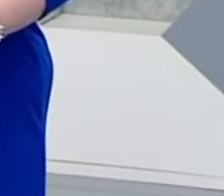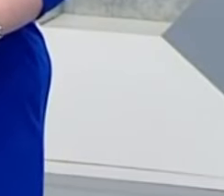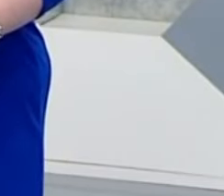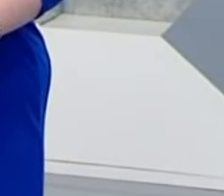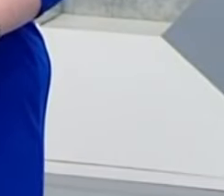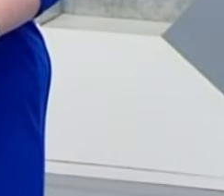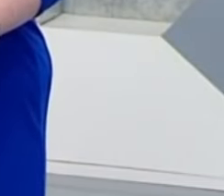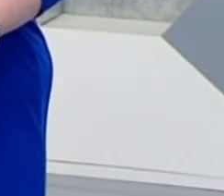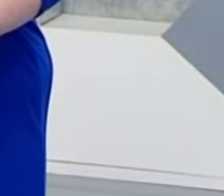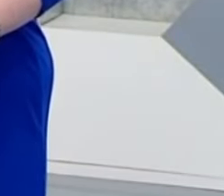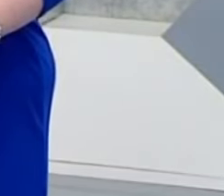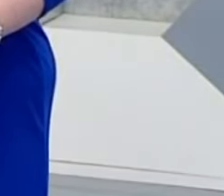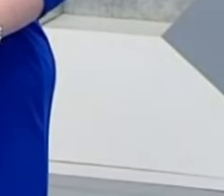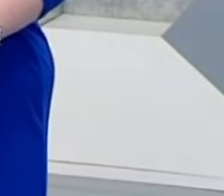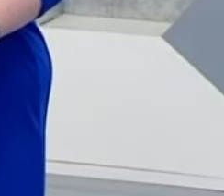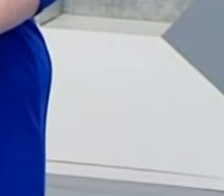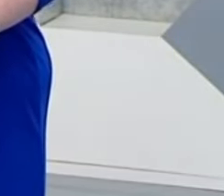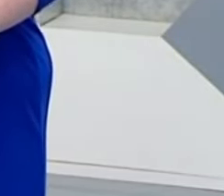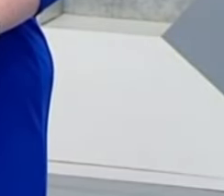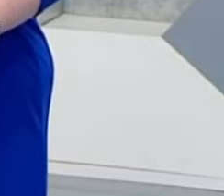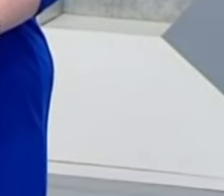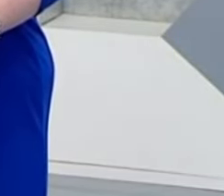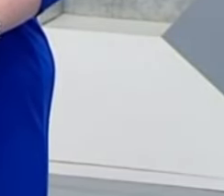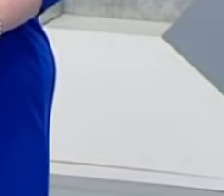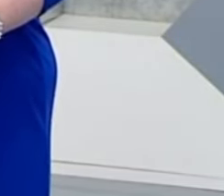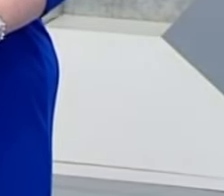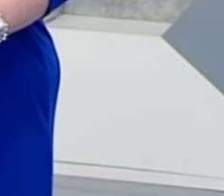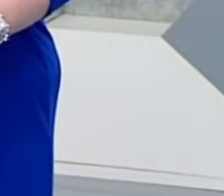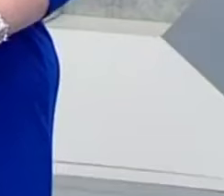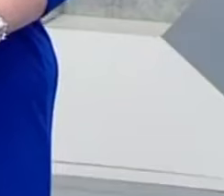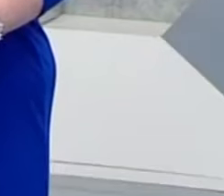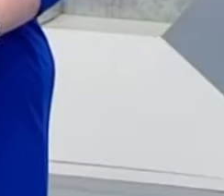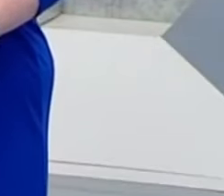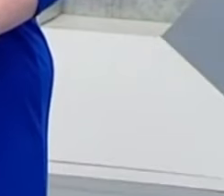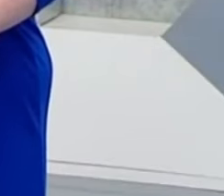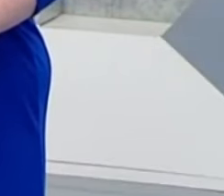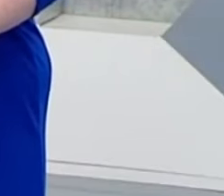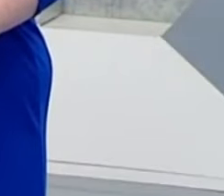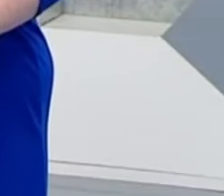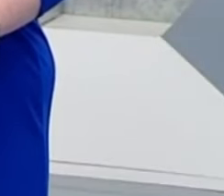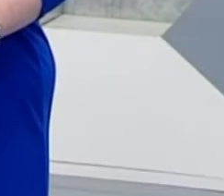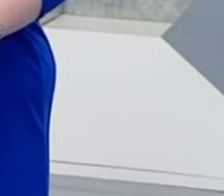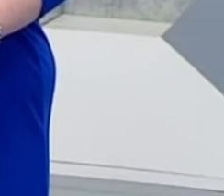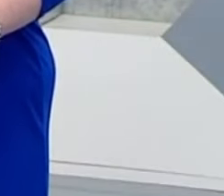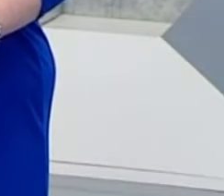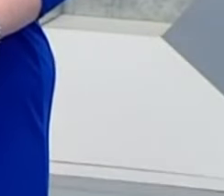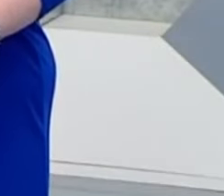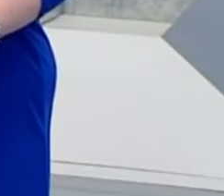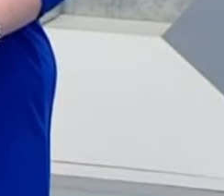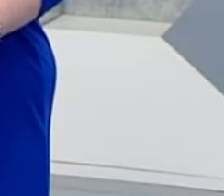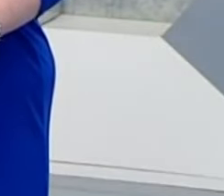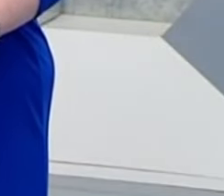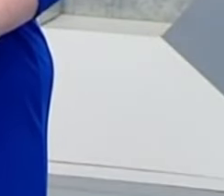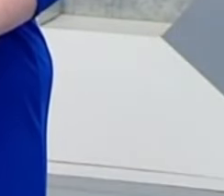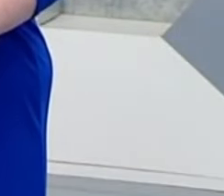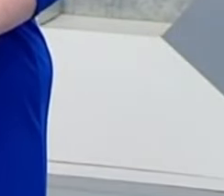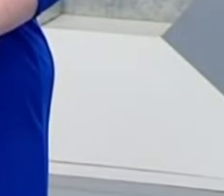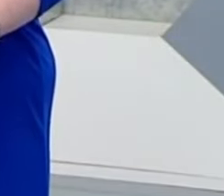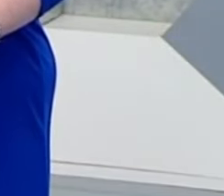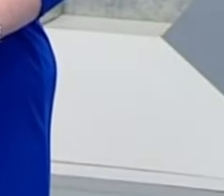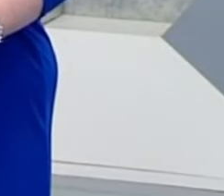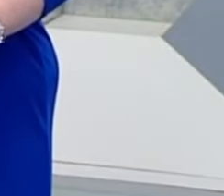Kapuso, para sa mga maiinit na balita, mag-subscribe sa GMA Integrated News sa YouTube. Sa mga kapuso naman abroad, subaybayan nyo kami sa